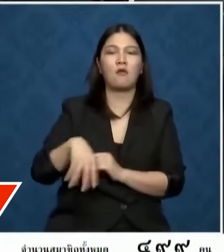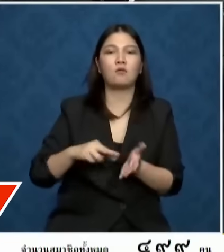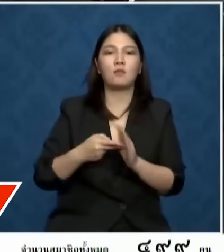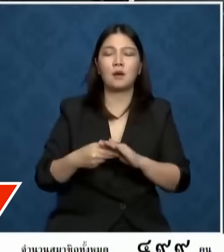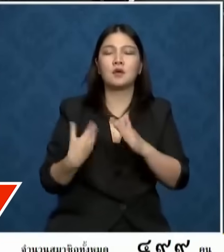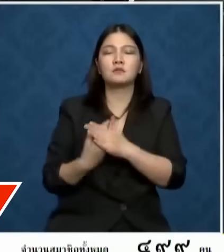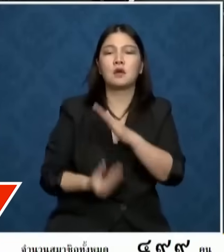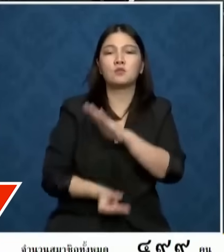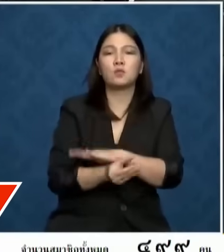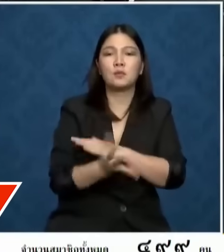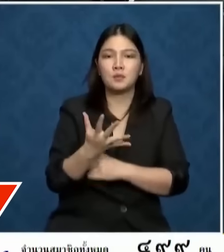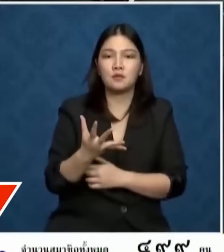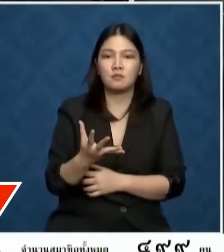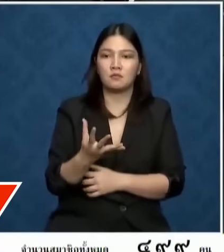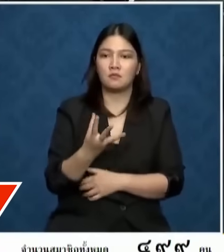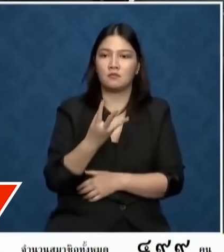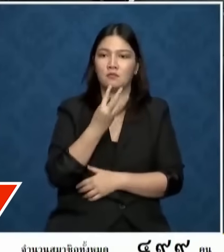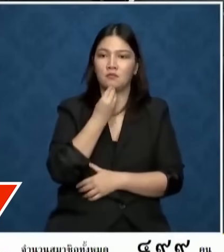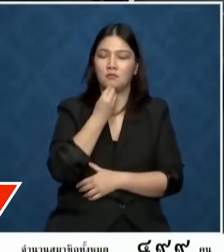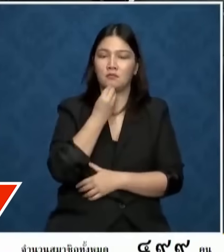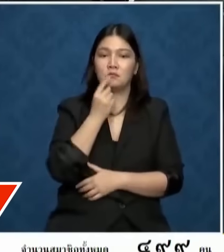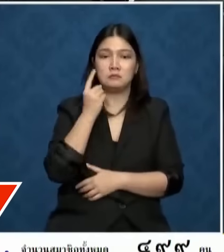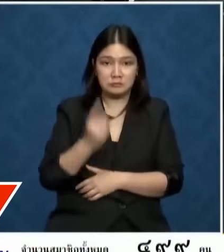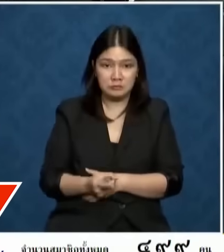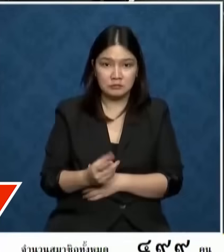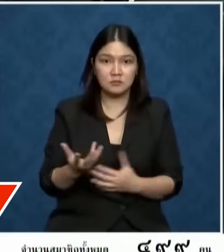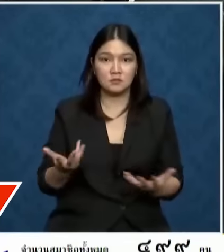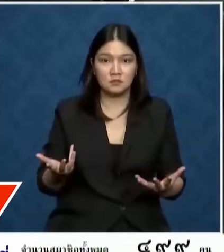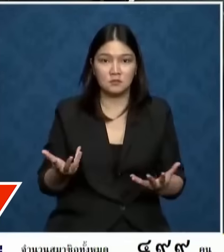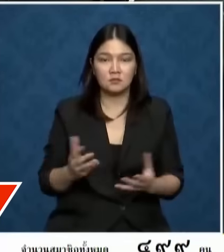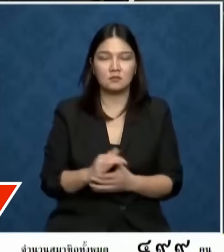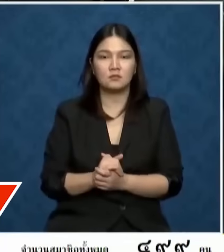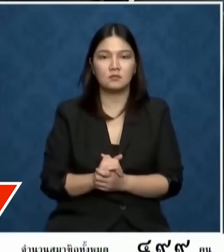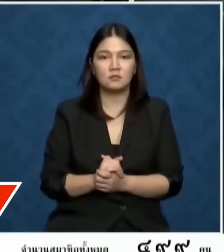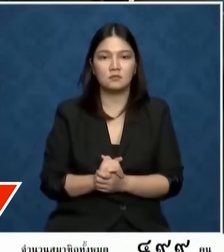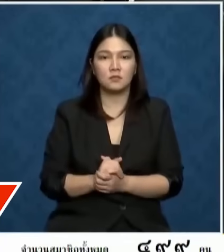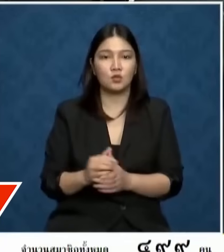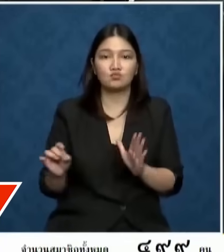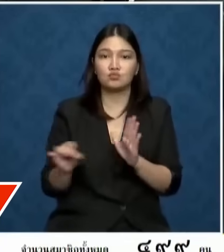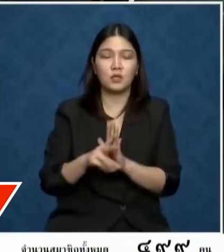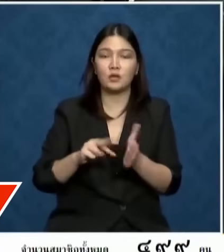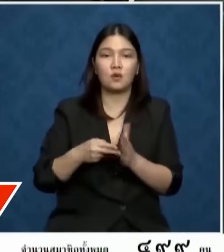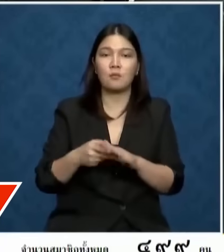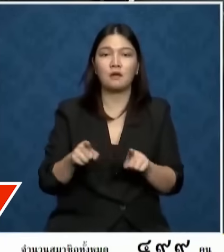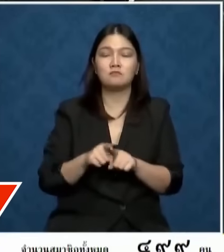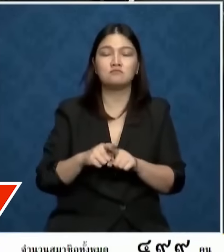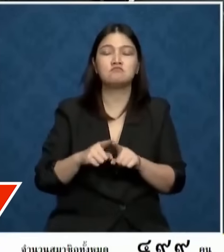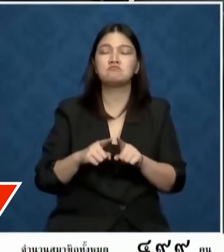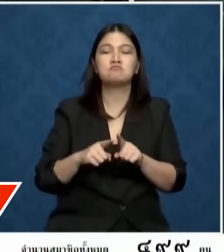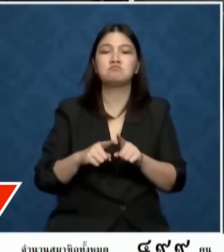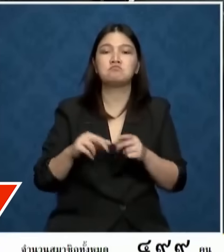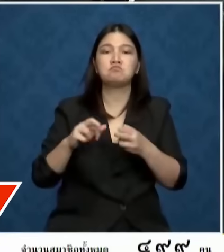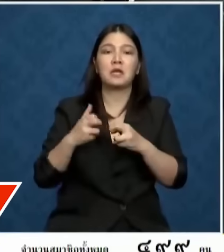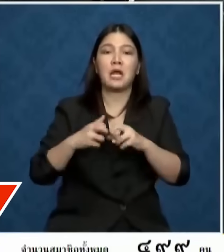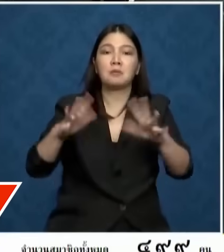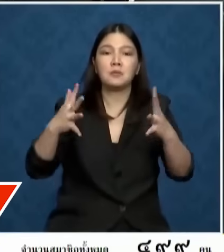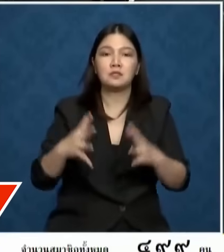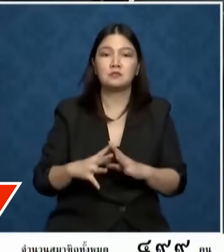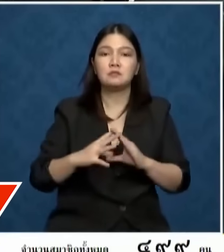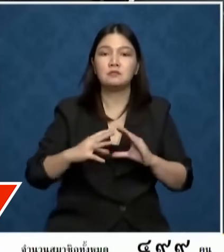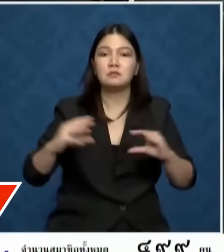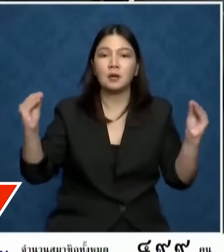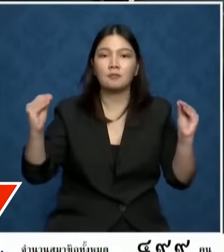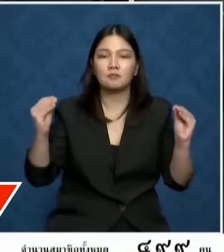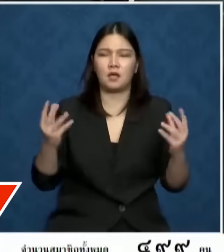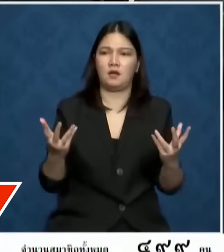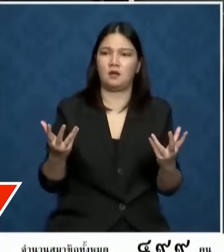สินบนเจ้าพนักงานหรือประพฤติมิชอบสุดท้ายเรื่องก็จบไปคณะกรรมการการปปท